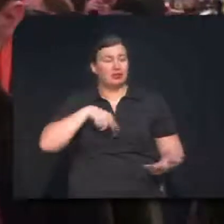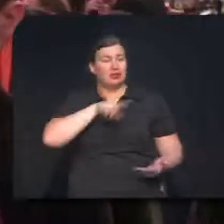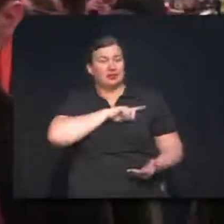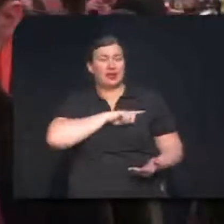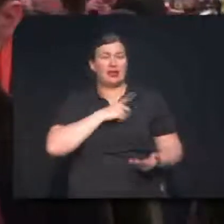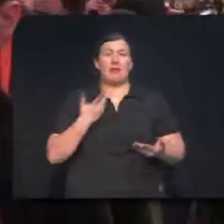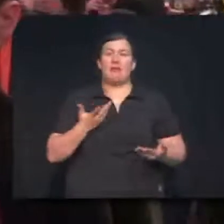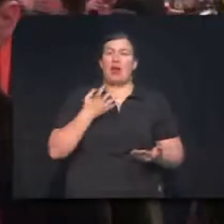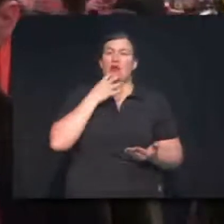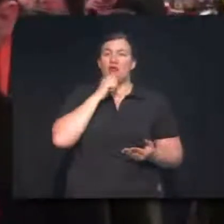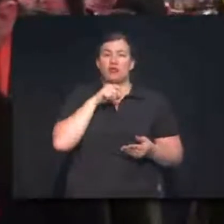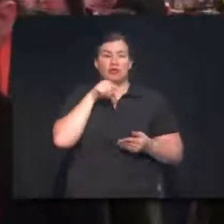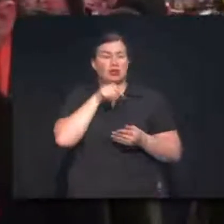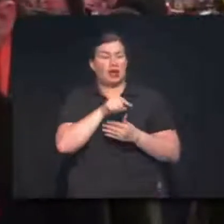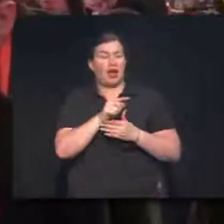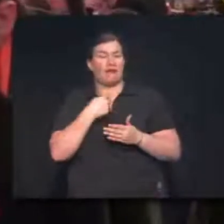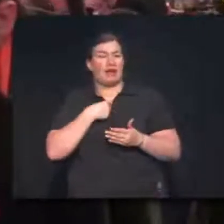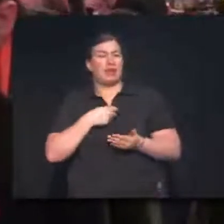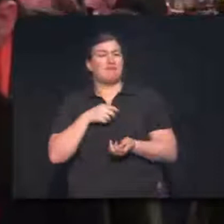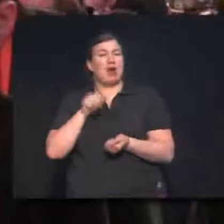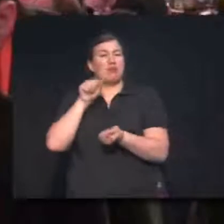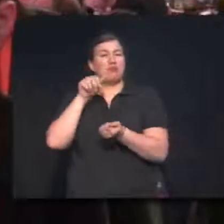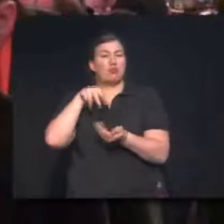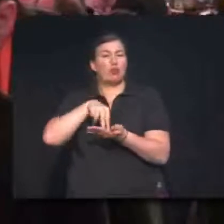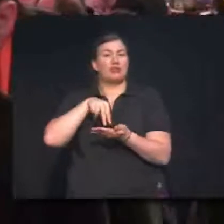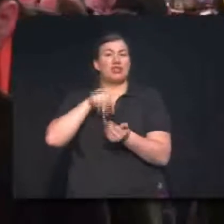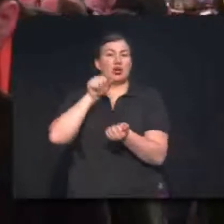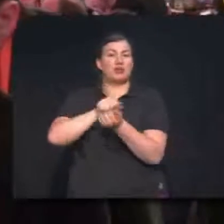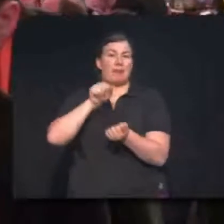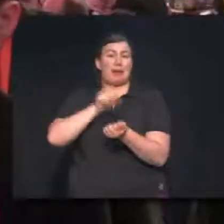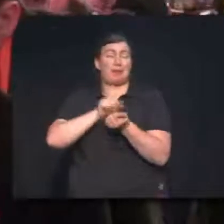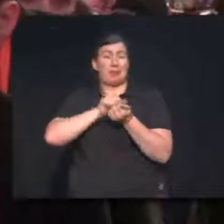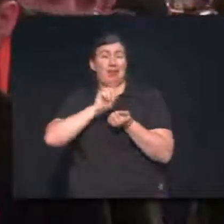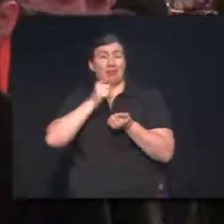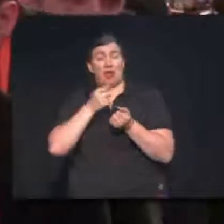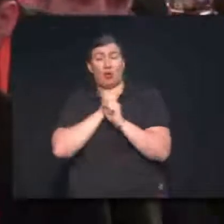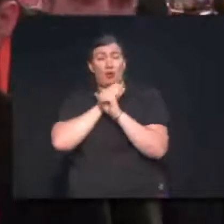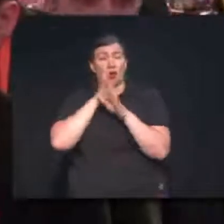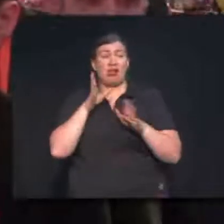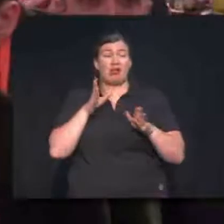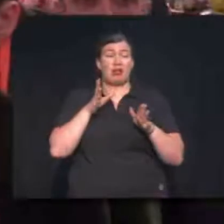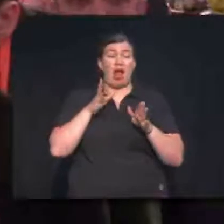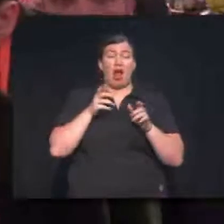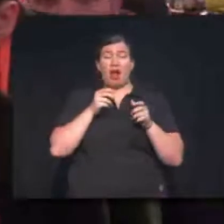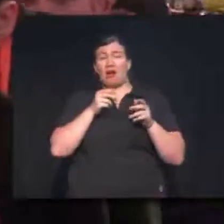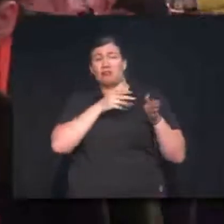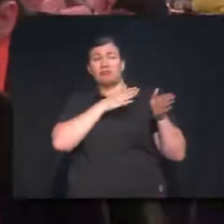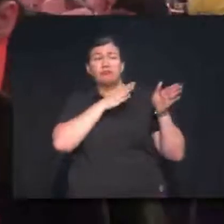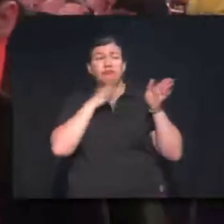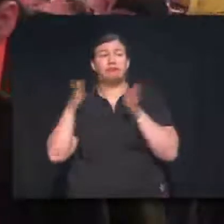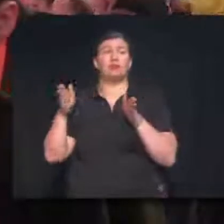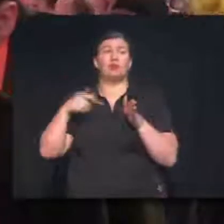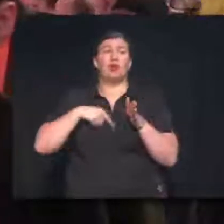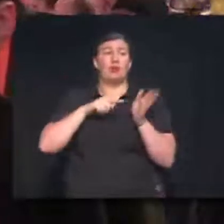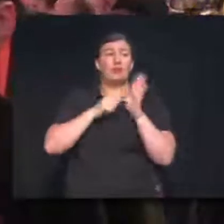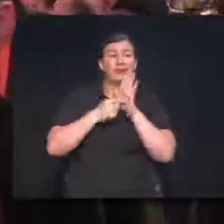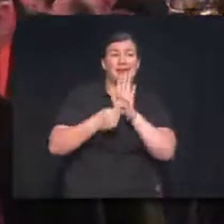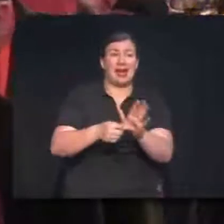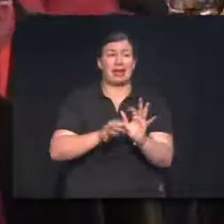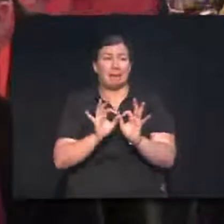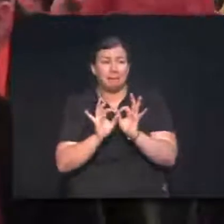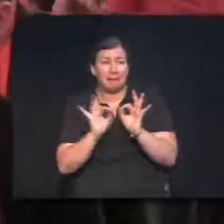Positionspapier in der klare programmatische Ausrichtung zu gestalten für einen besseres für ein transparenteres Europa